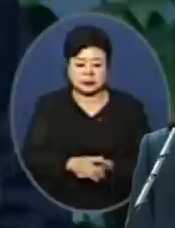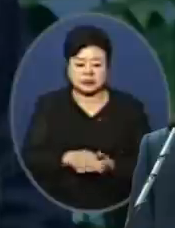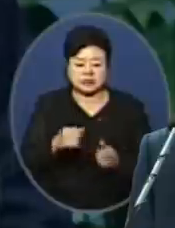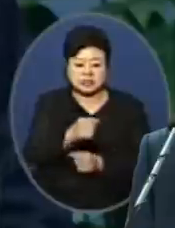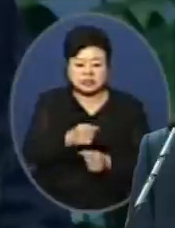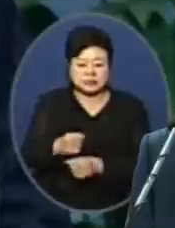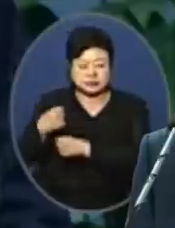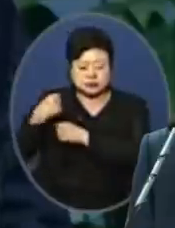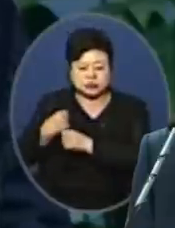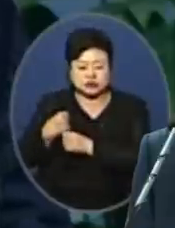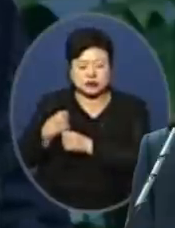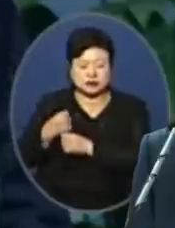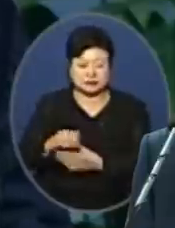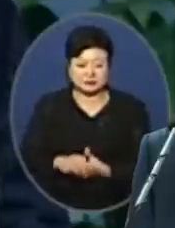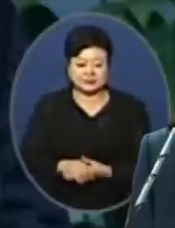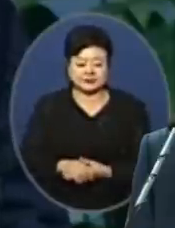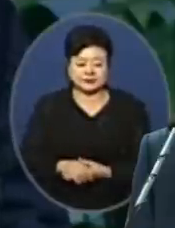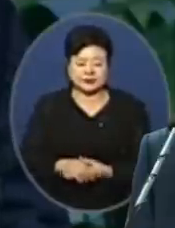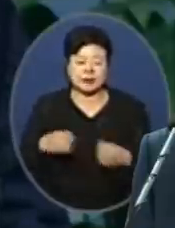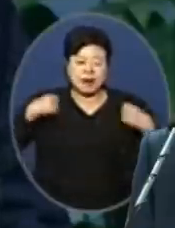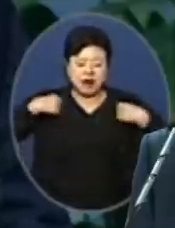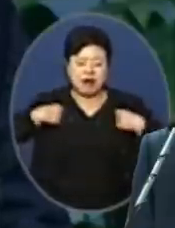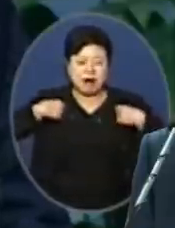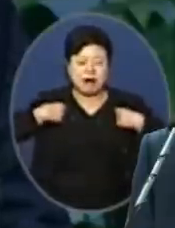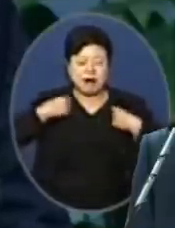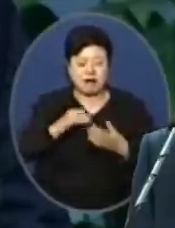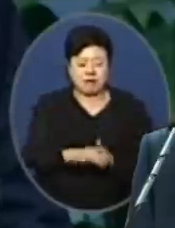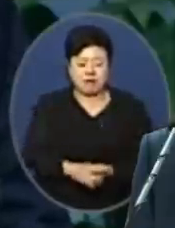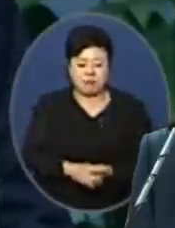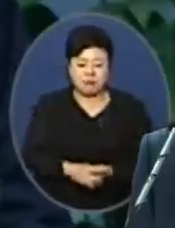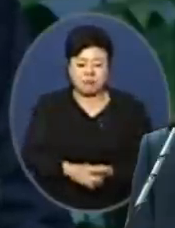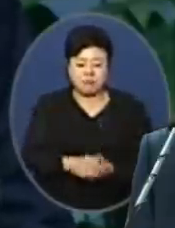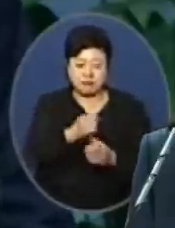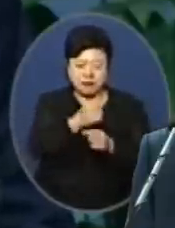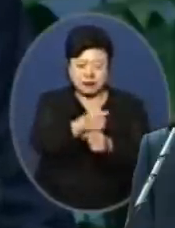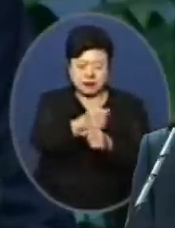짐을 꾸리고 어깨에 걸머지게 짐발을 만들고